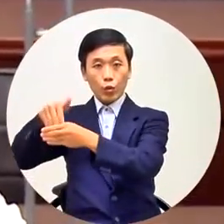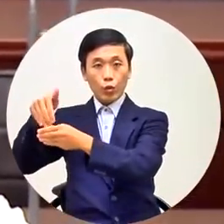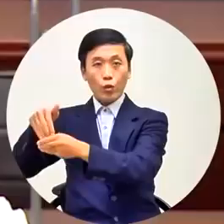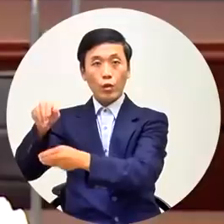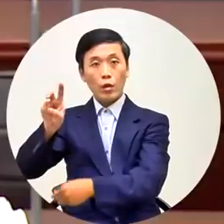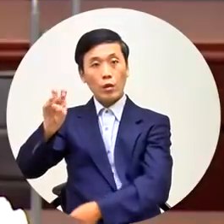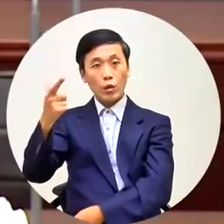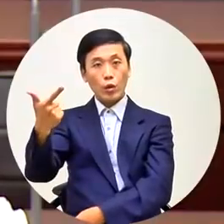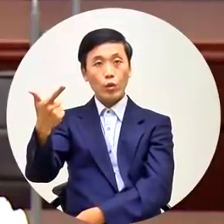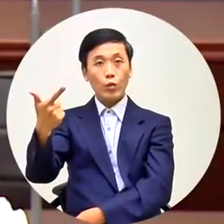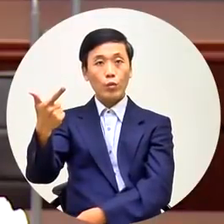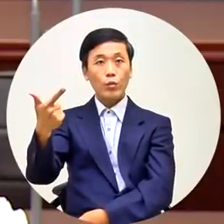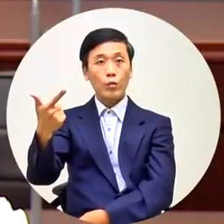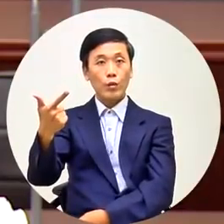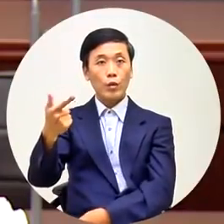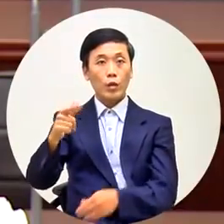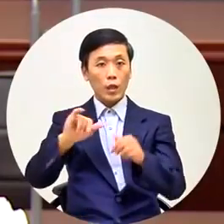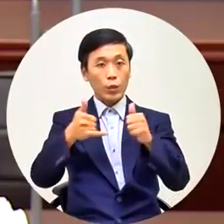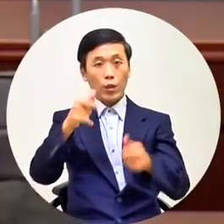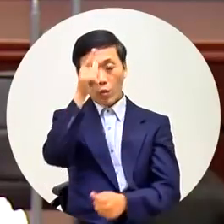黄杰议员得票数2张，